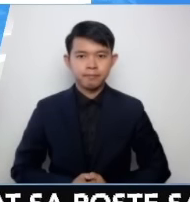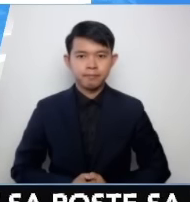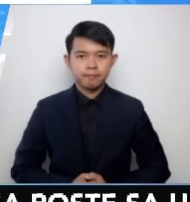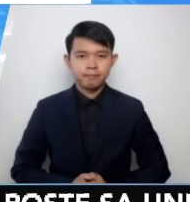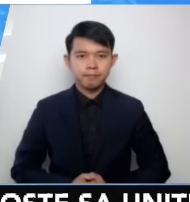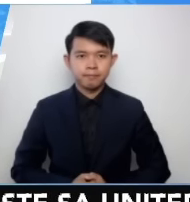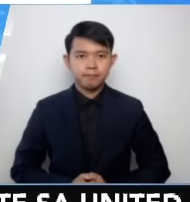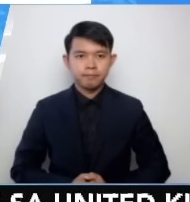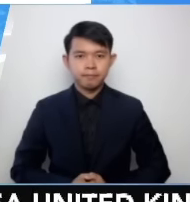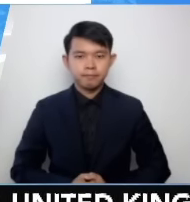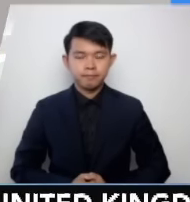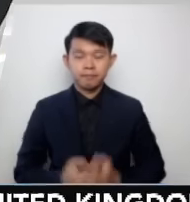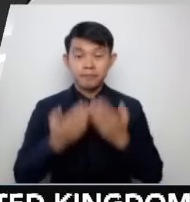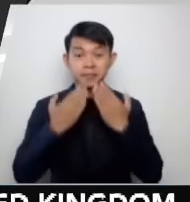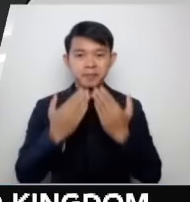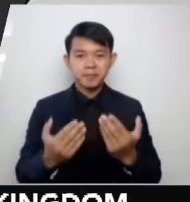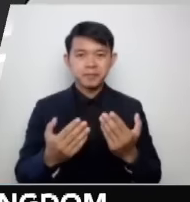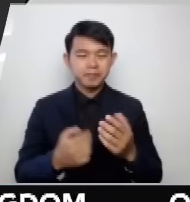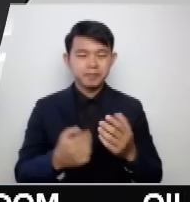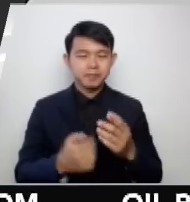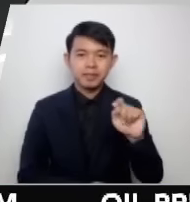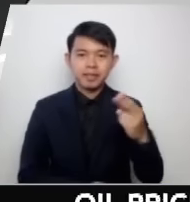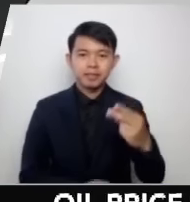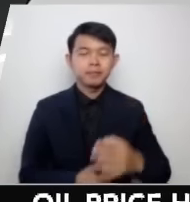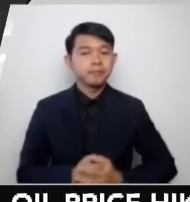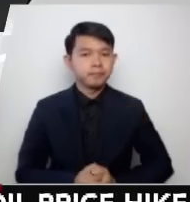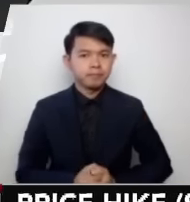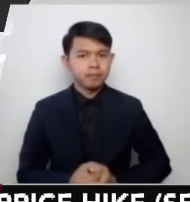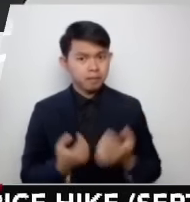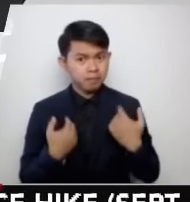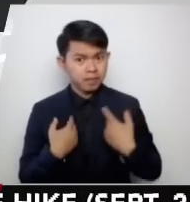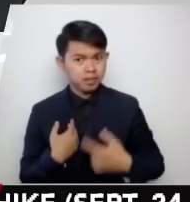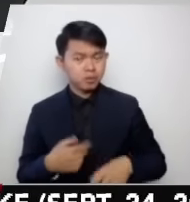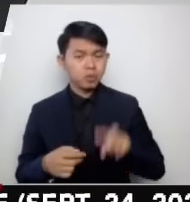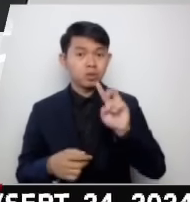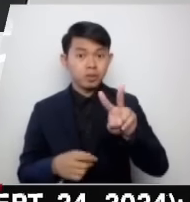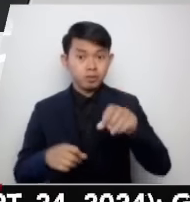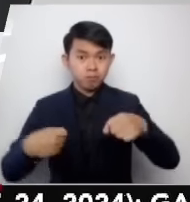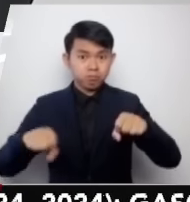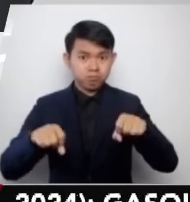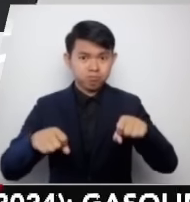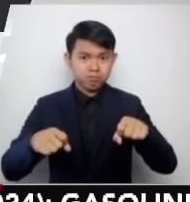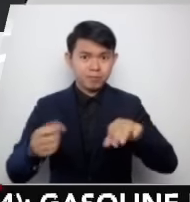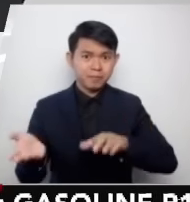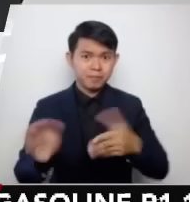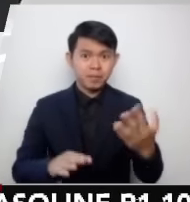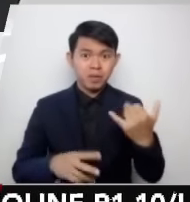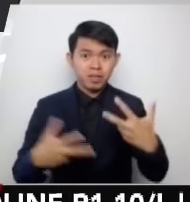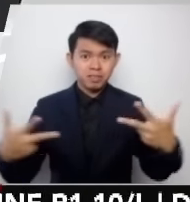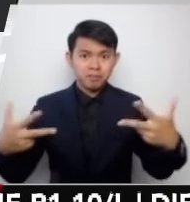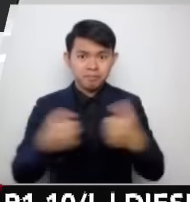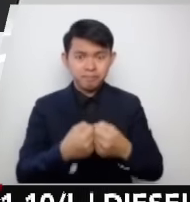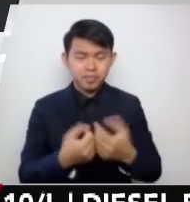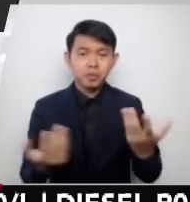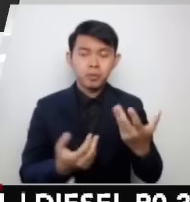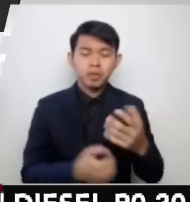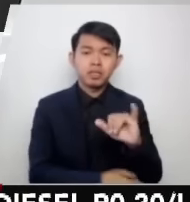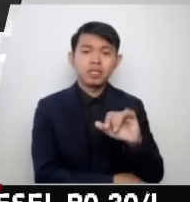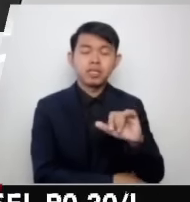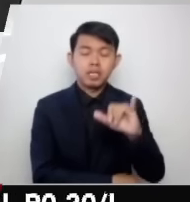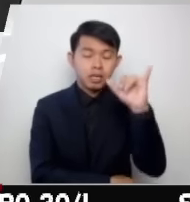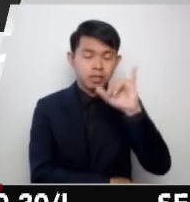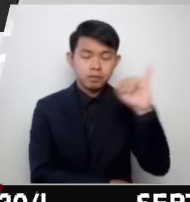Salamat, Katrina. Patay ang dalawang motorcycle rider matapos magkabanggaan sa Sinait, Ilocos Sur. Sa Concepcion, Tarlac naman,